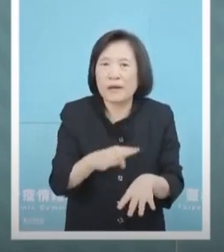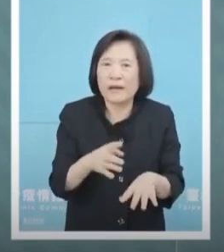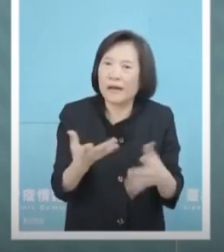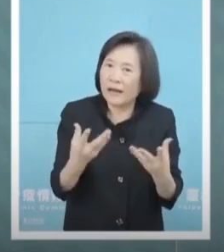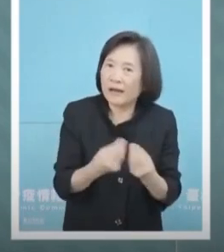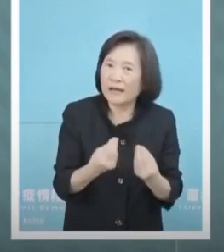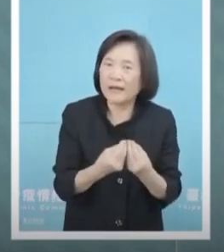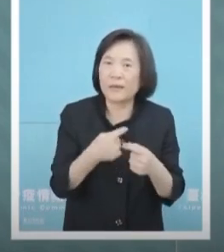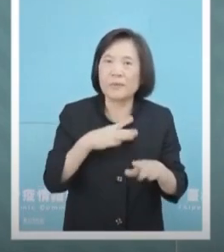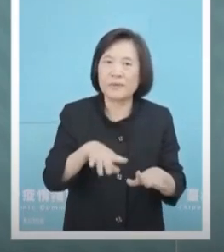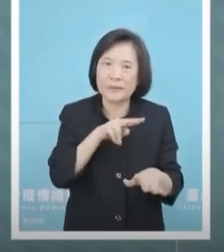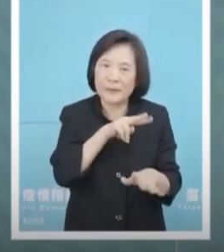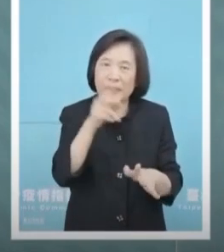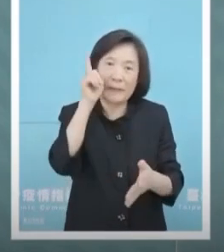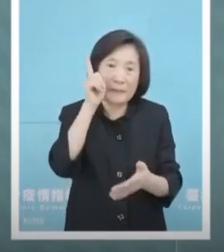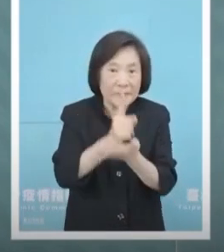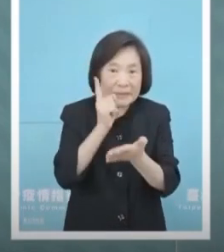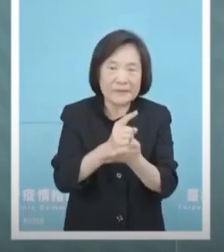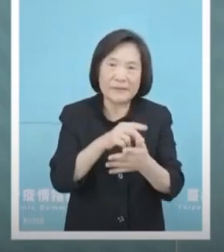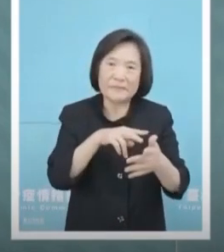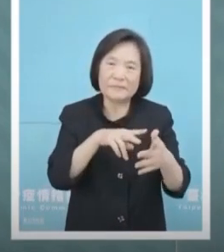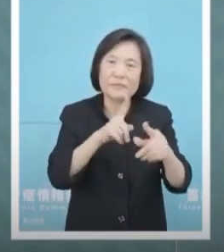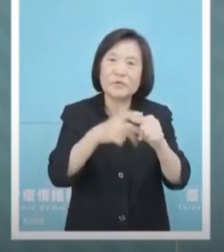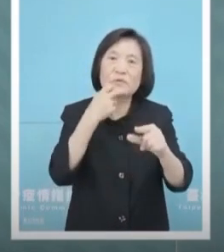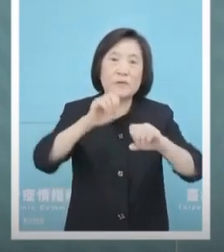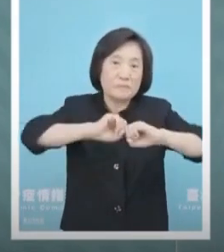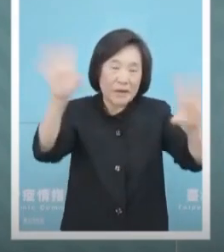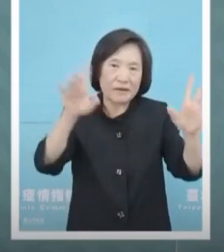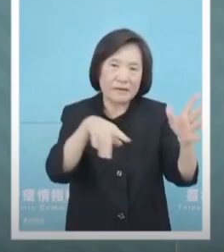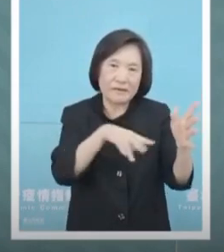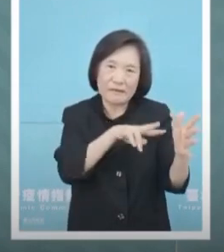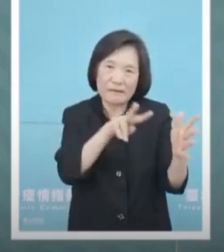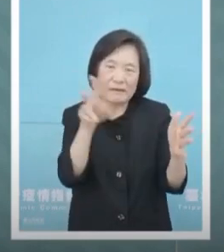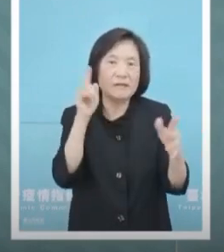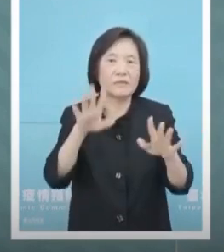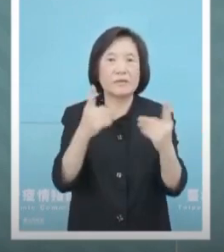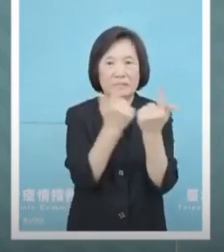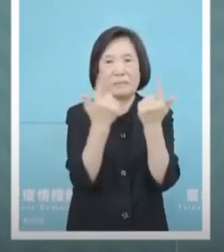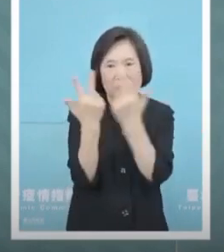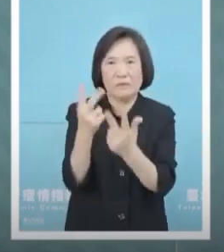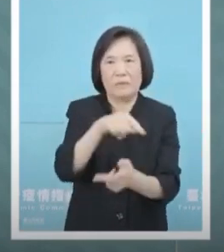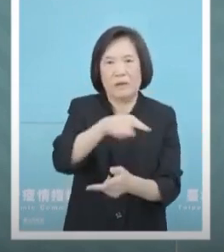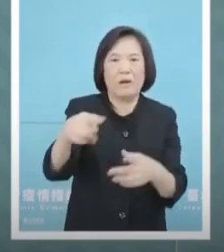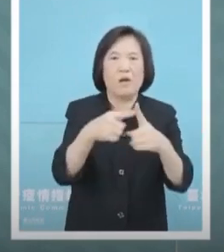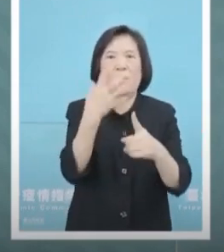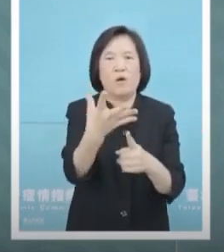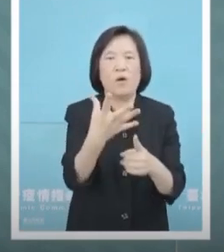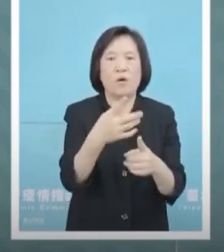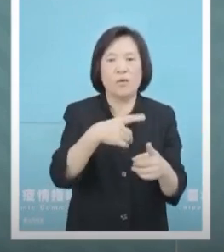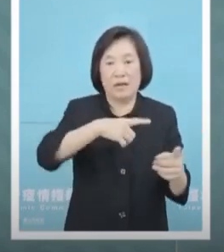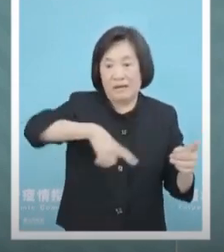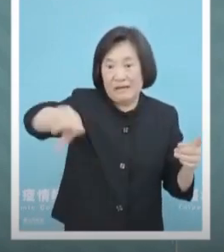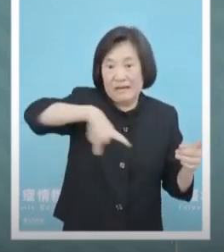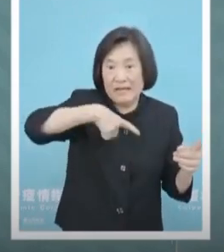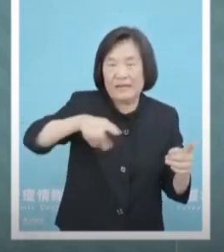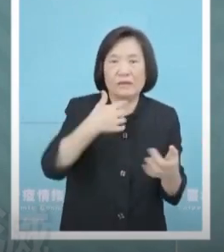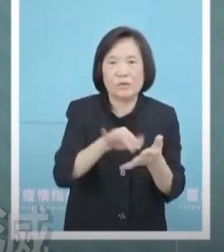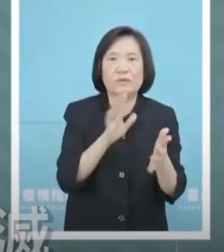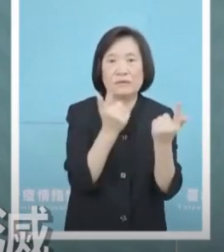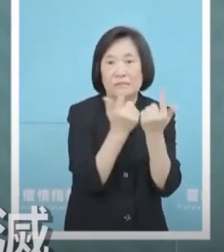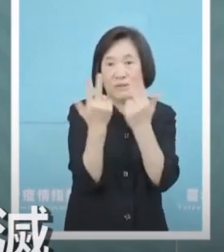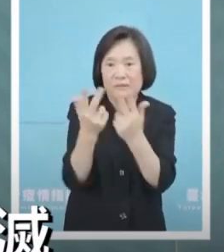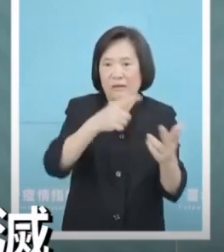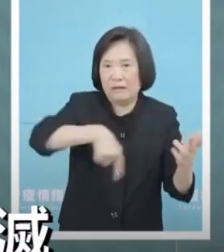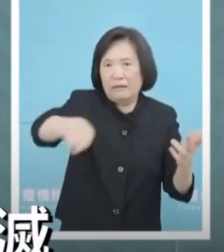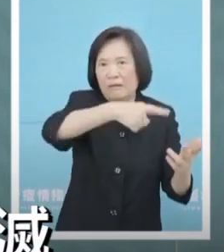按照每天这种本土的案例看起来，现在最重要还是在双北地区的，我想这是联动的，大概台北跟